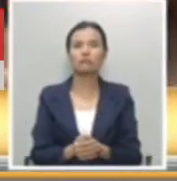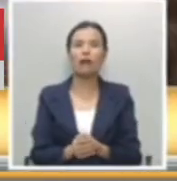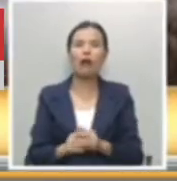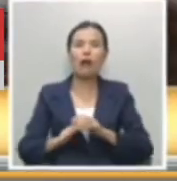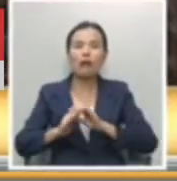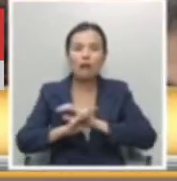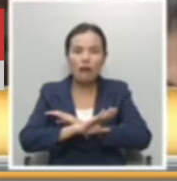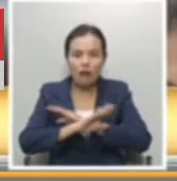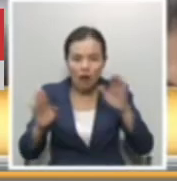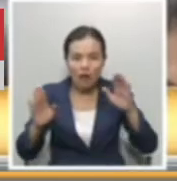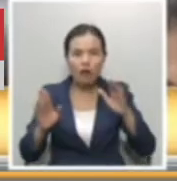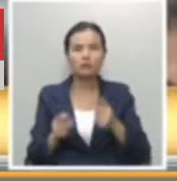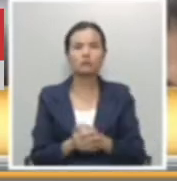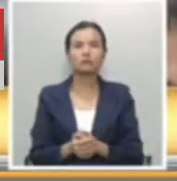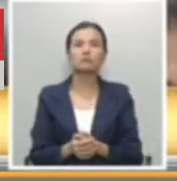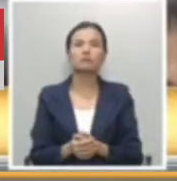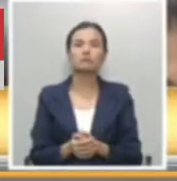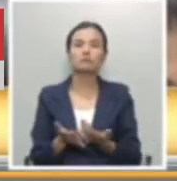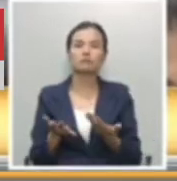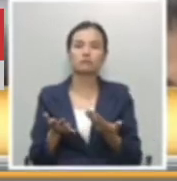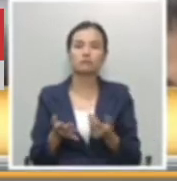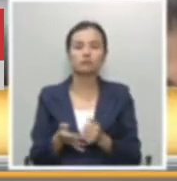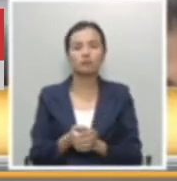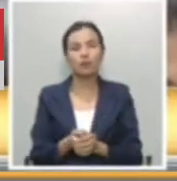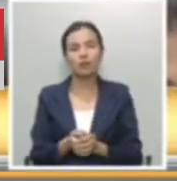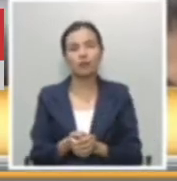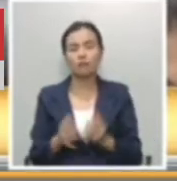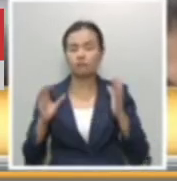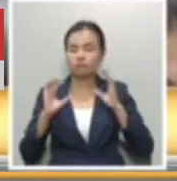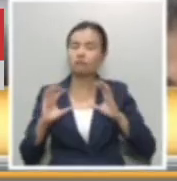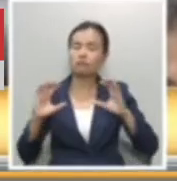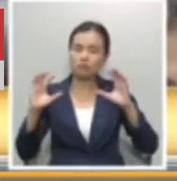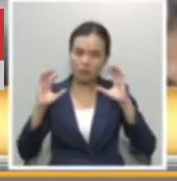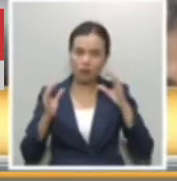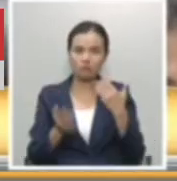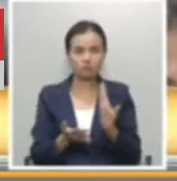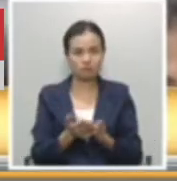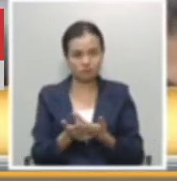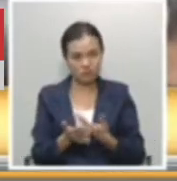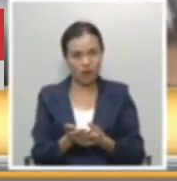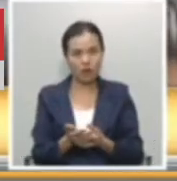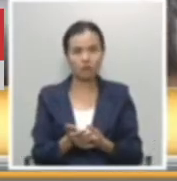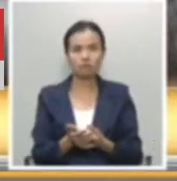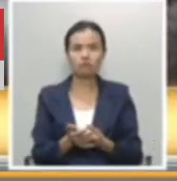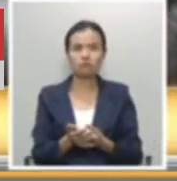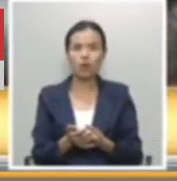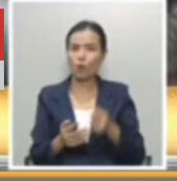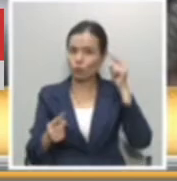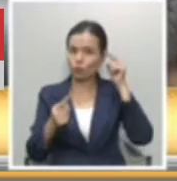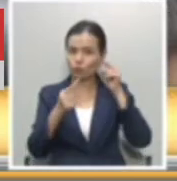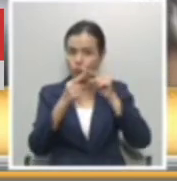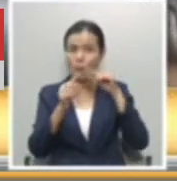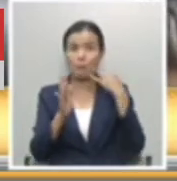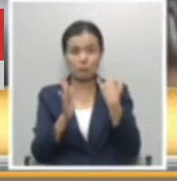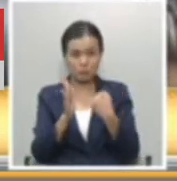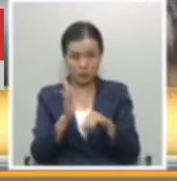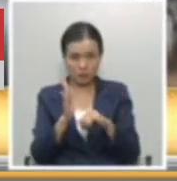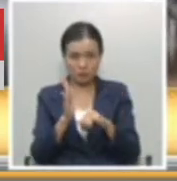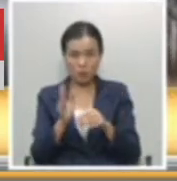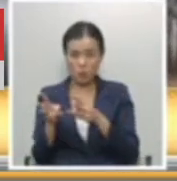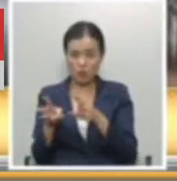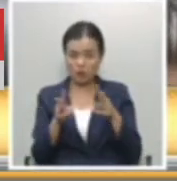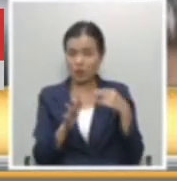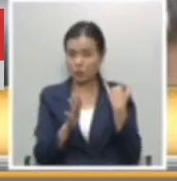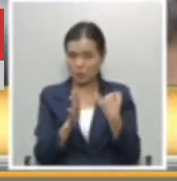างนี้เป็นต้นครับท่านประธานครับรัฐบาลใช้เงินผิดประเภทหรือเปล่านะครับแทนที่